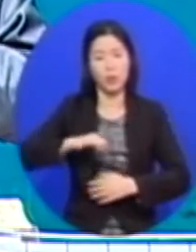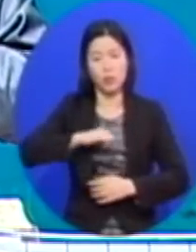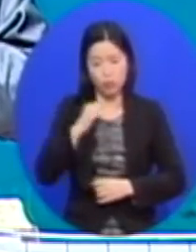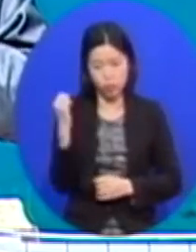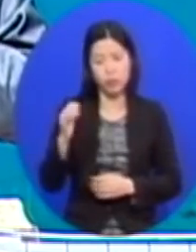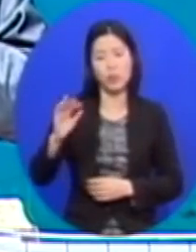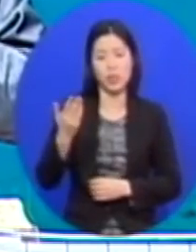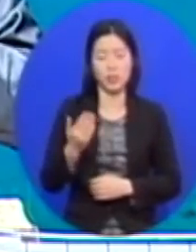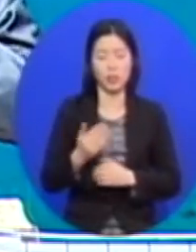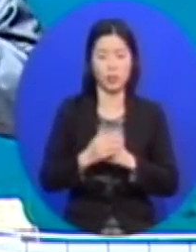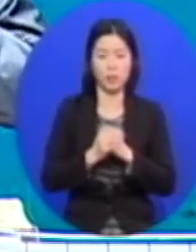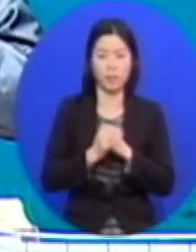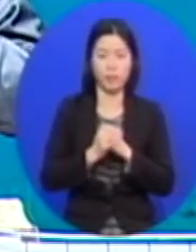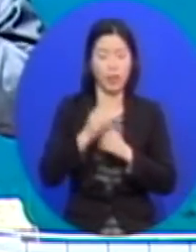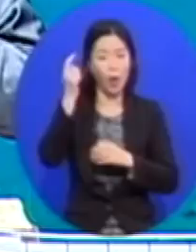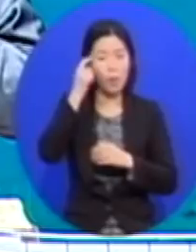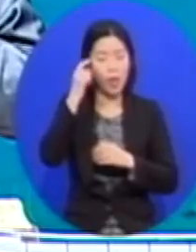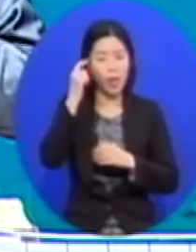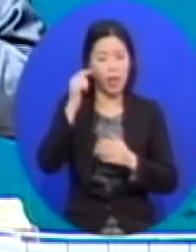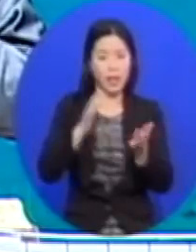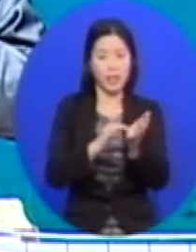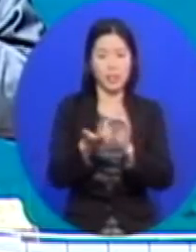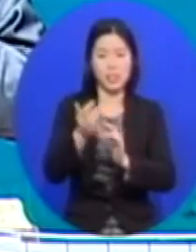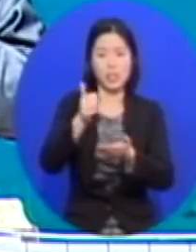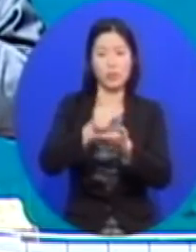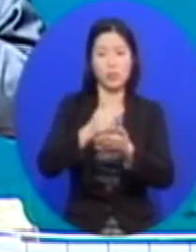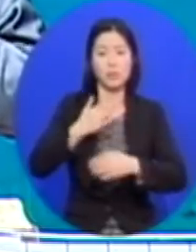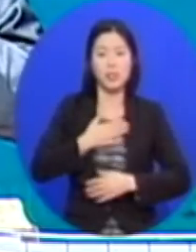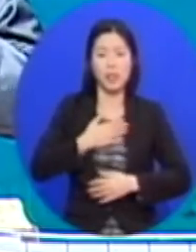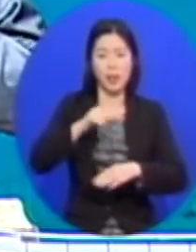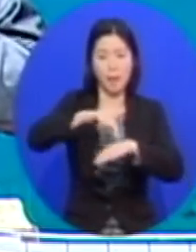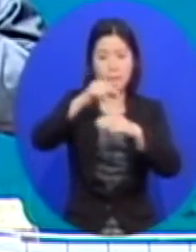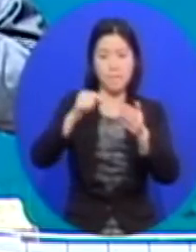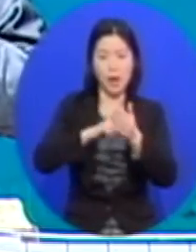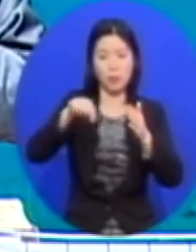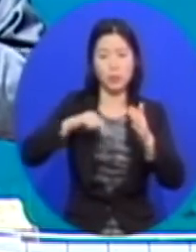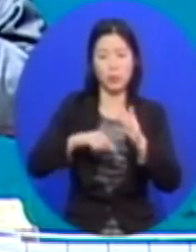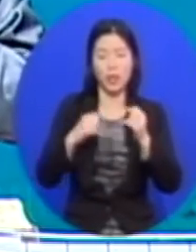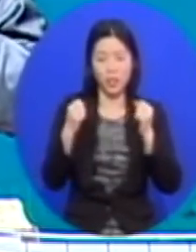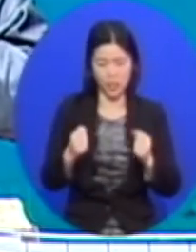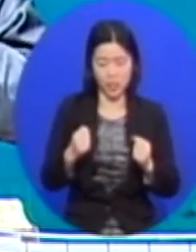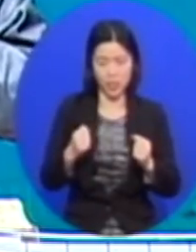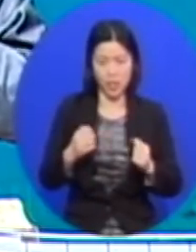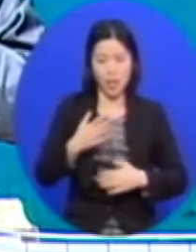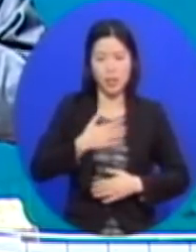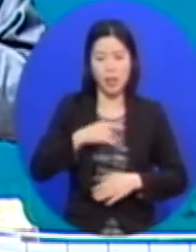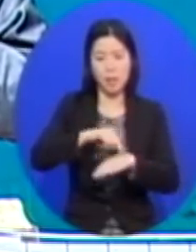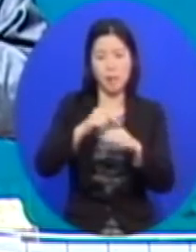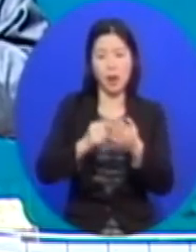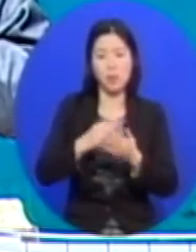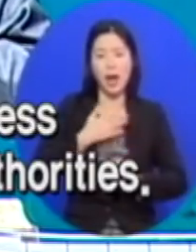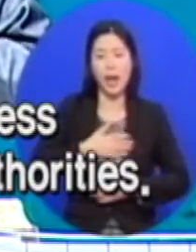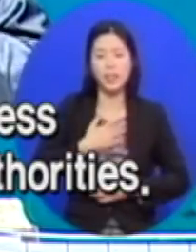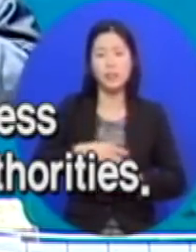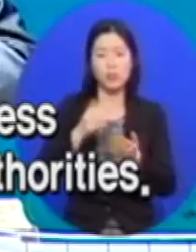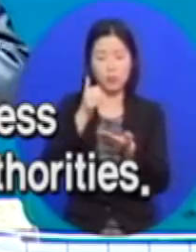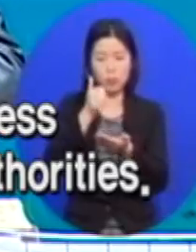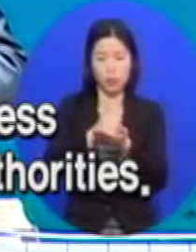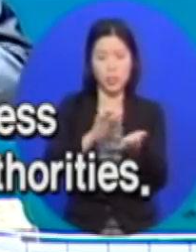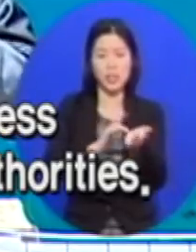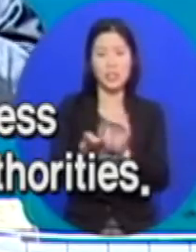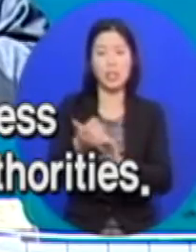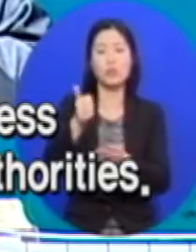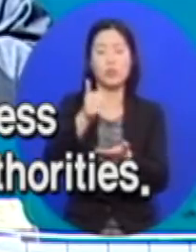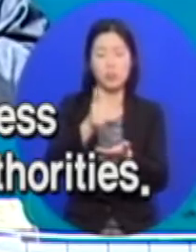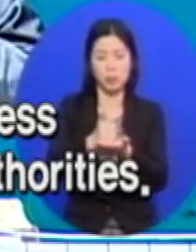왜 예수님이 내 마음의 계십니까 내 마음을 아시는 분이 예수님이 신이 까 예수님